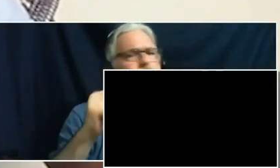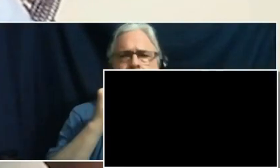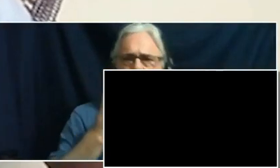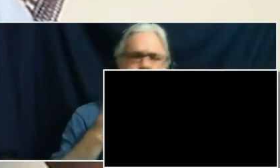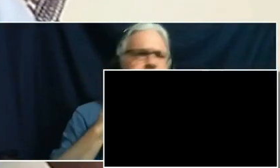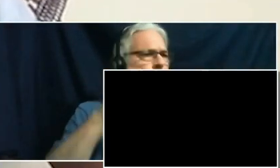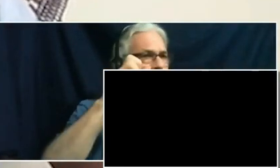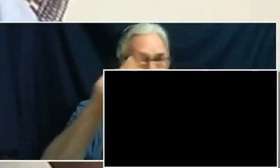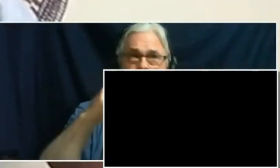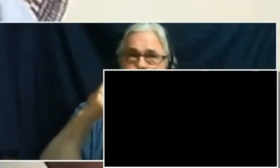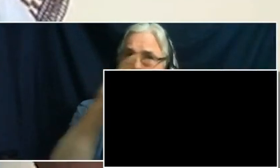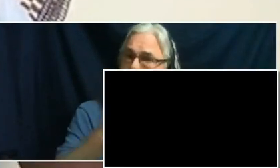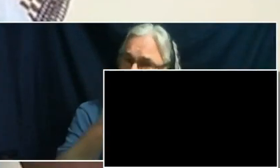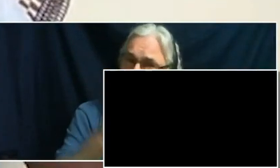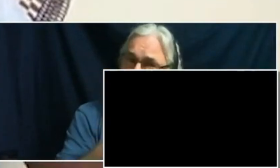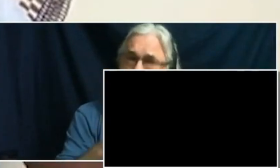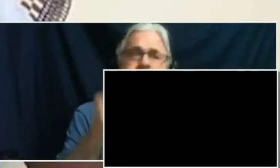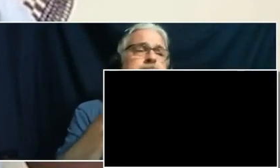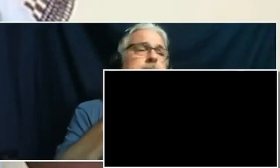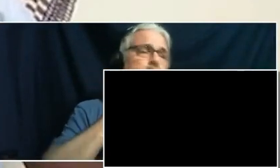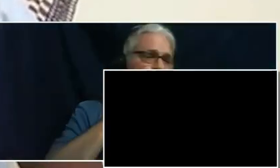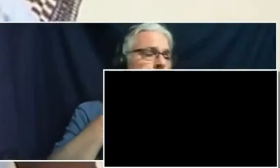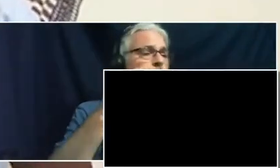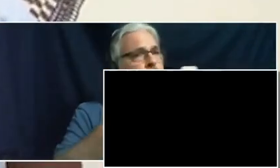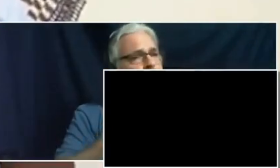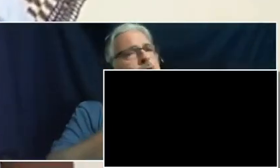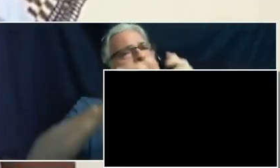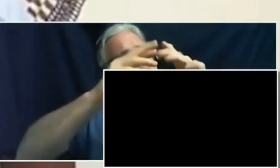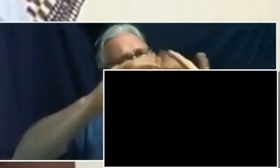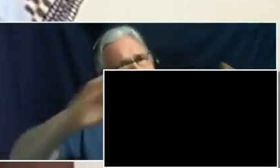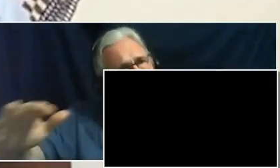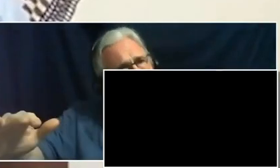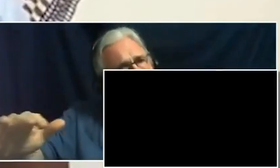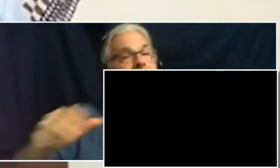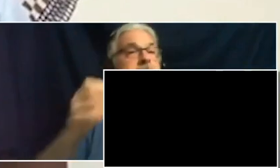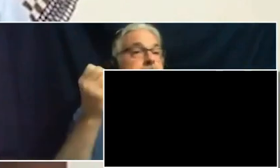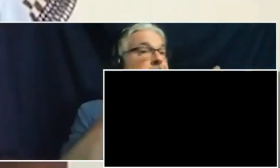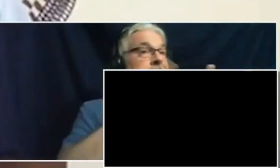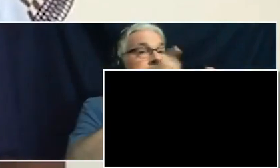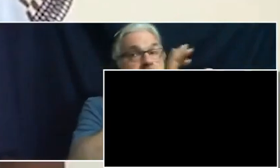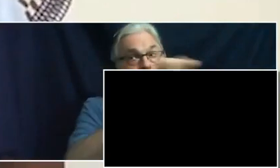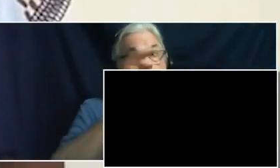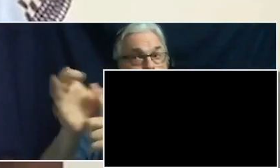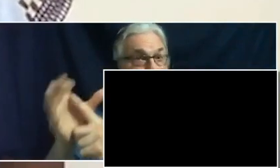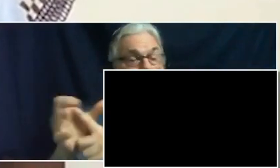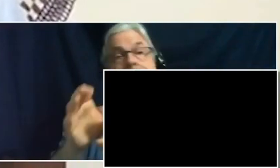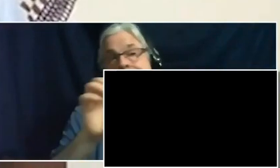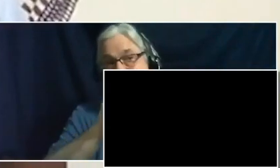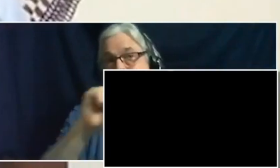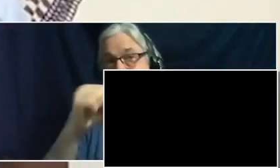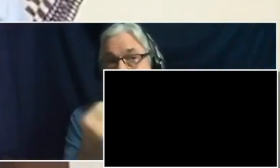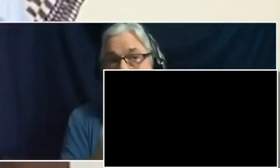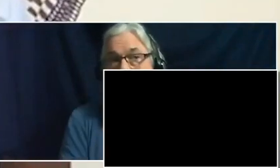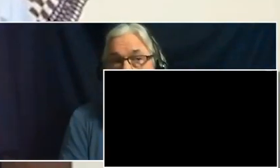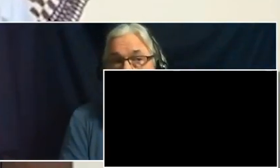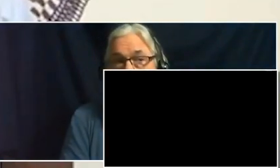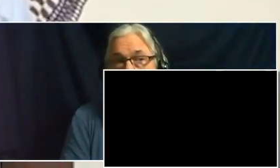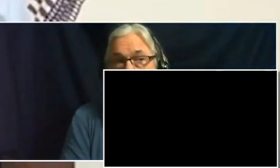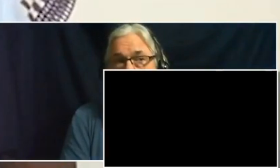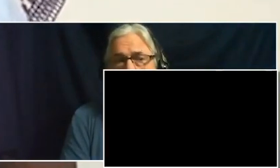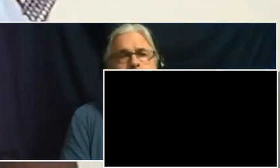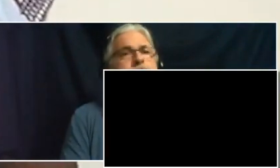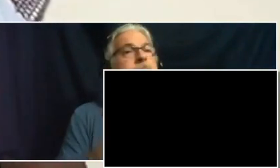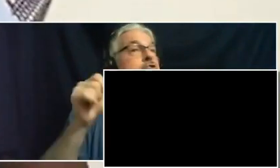demande aux pays d'examiner avec détermination leur politique éducative et de veiller à ce qu'elles prennent en compte la diversité de nos sociétés